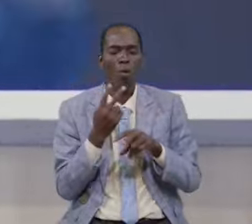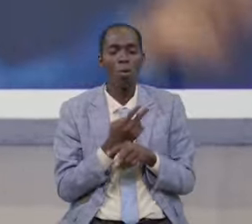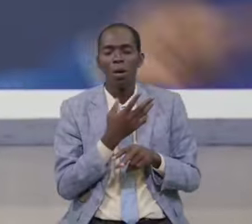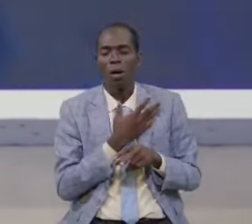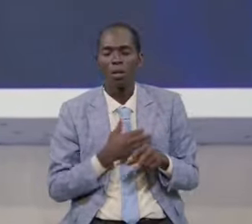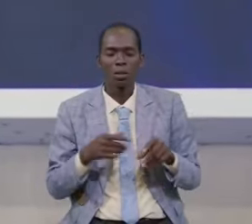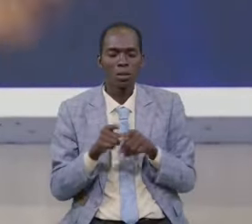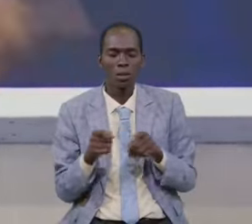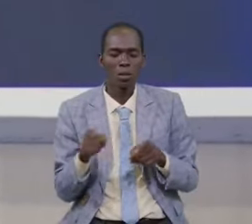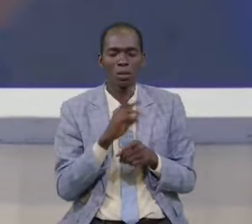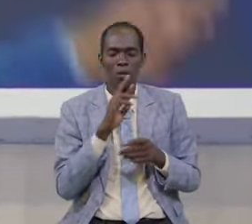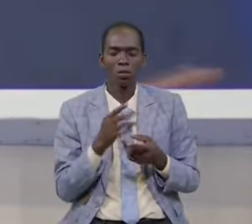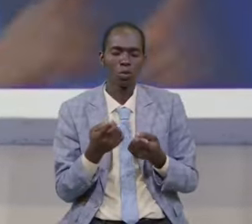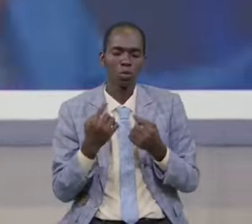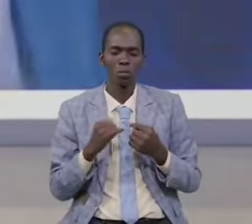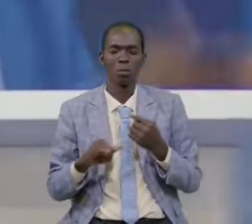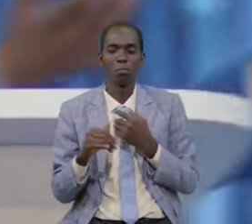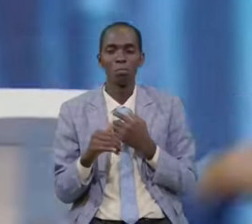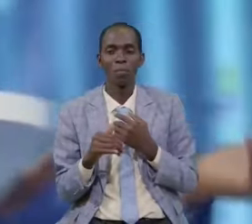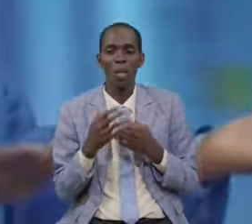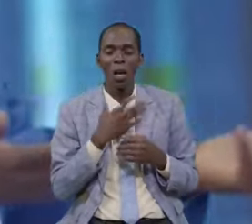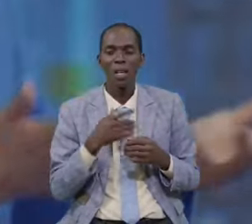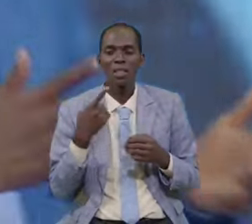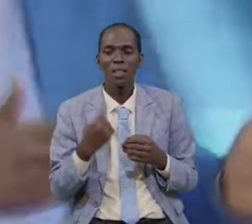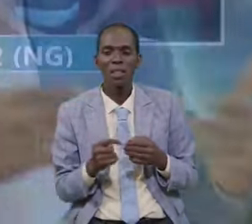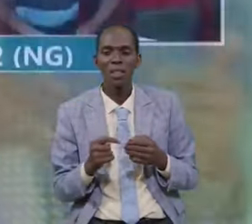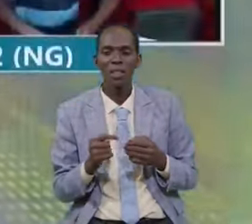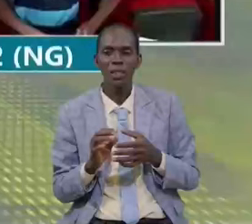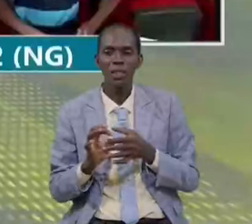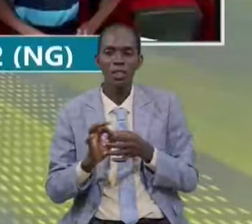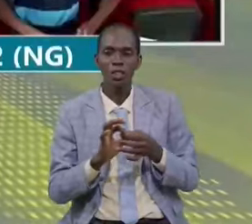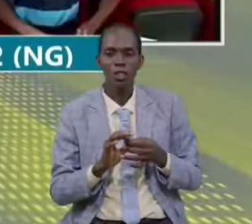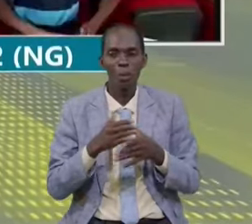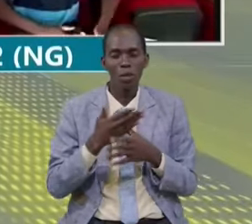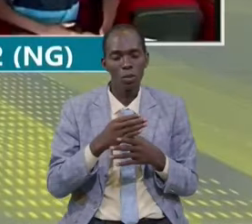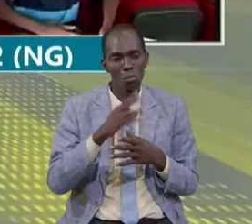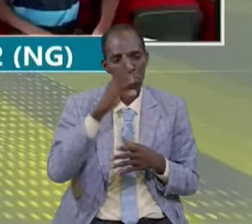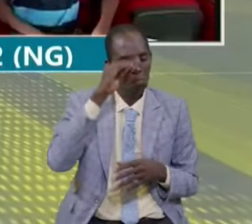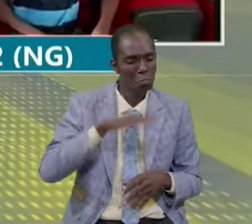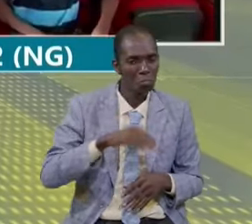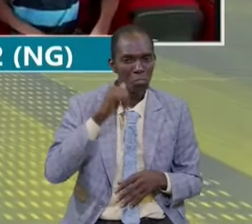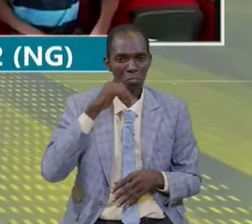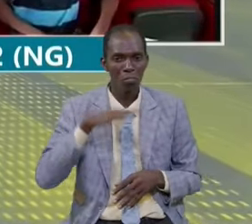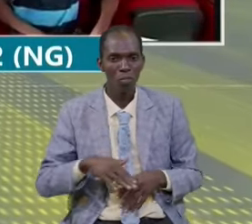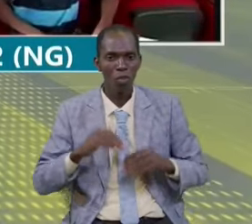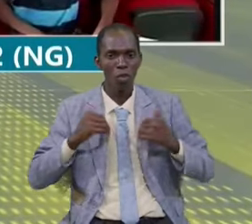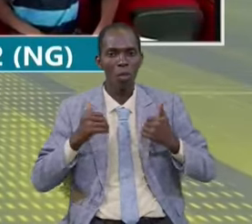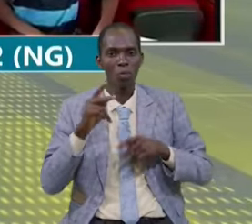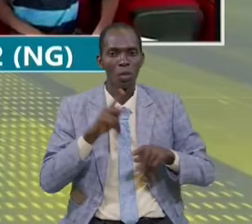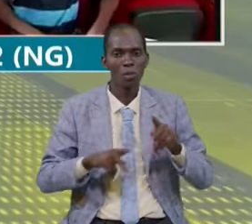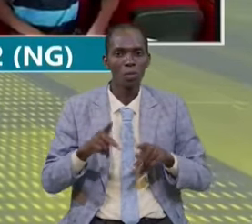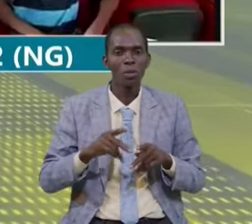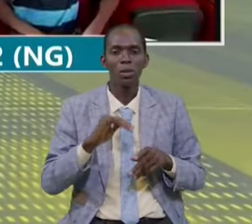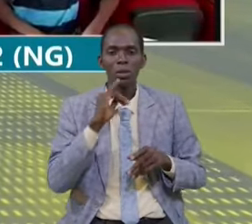s'empirent. Et les relations entre garçons et filles, entre jeunes femmes et jeunes filles, tout cela est en train de baisser chaque